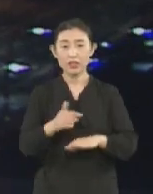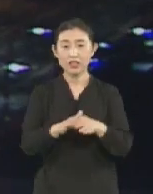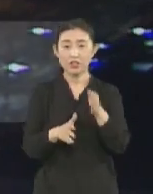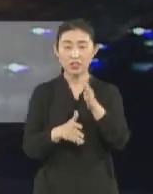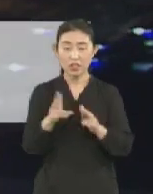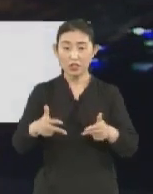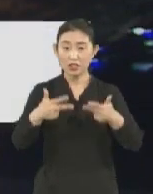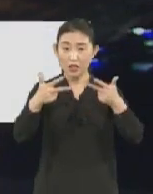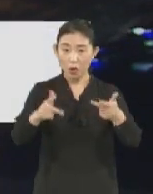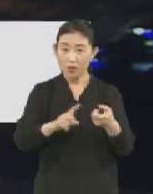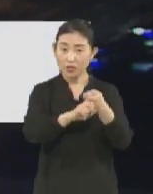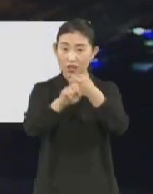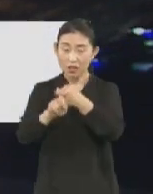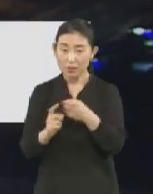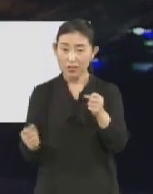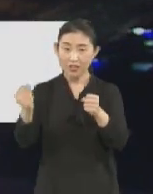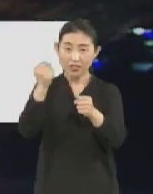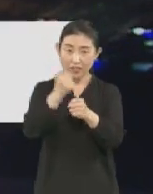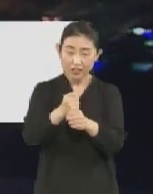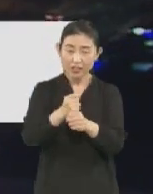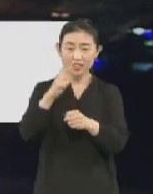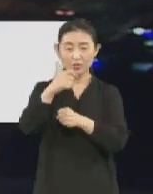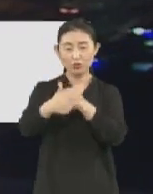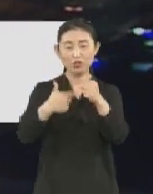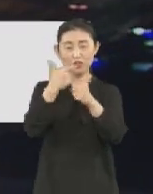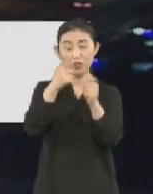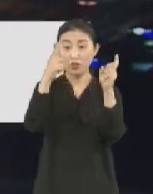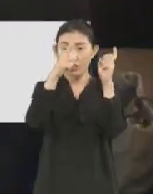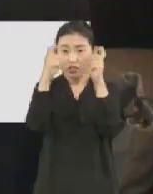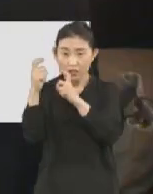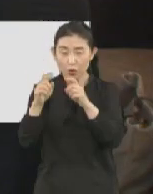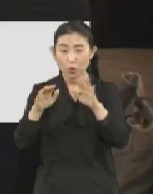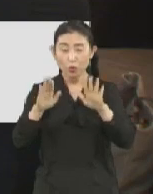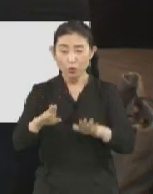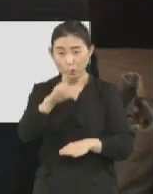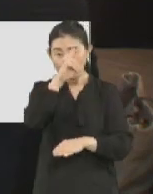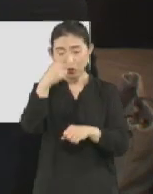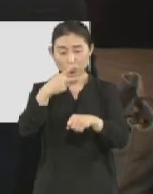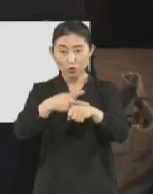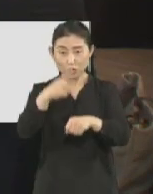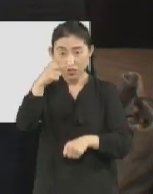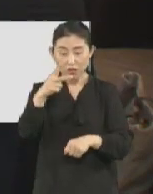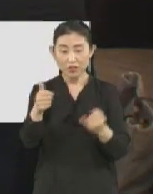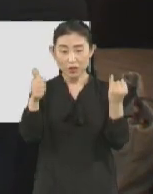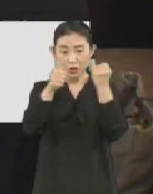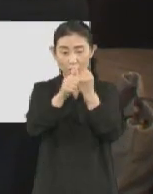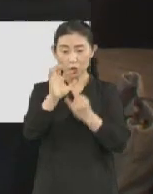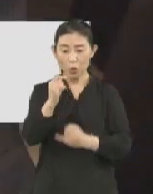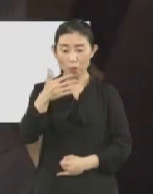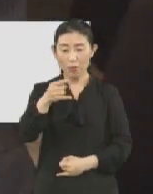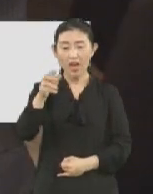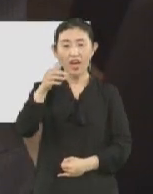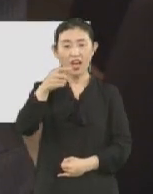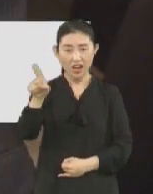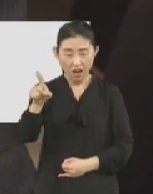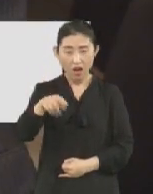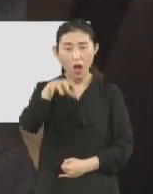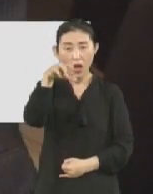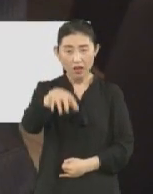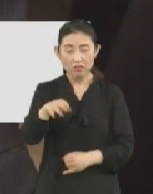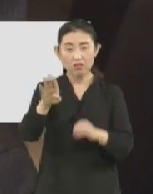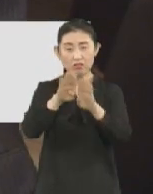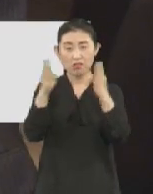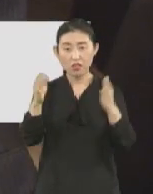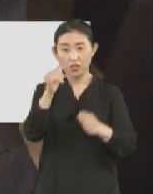대전 실 자원 봉사 연합회 창립 16주년 기념식 이 오늘오후 2시 오페라 웨딩홀에서 정부의 사회적 거리두기